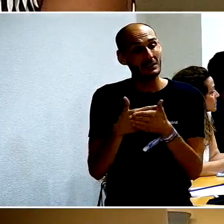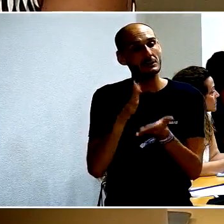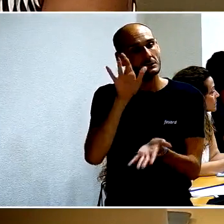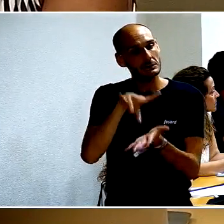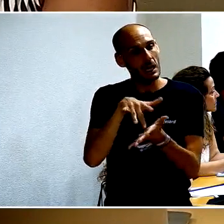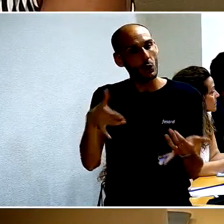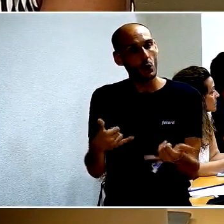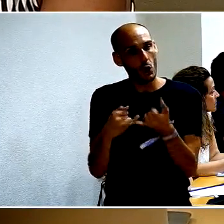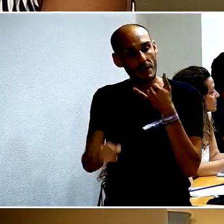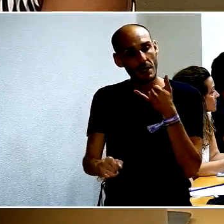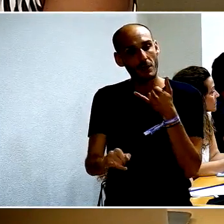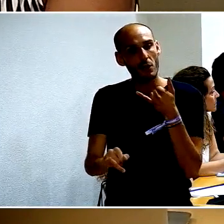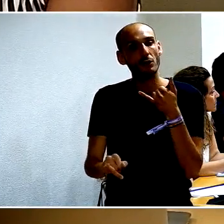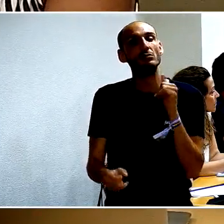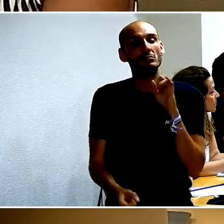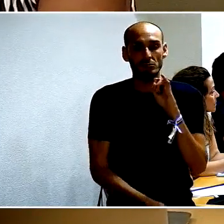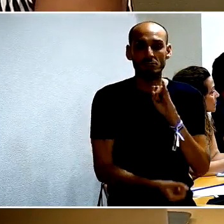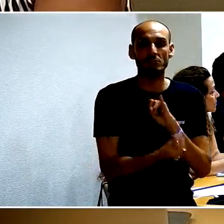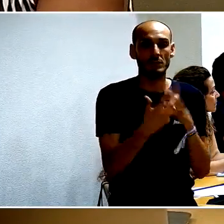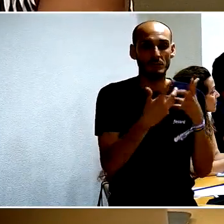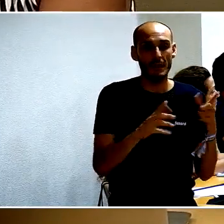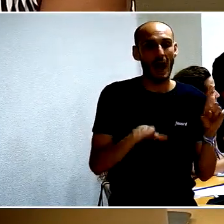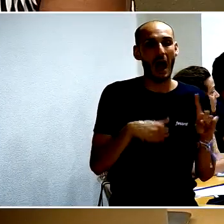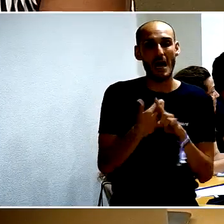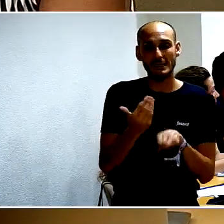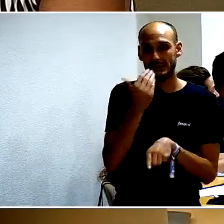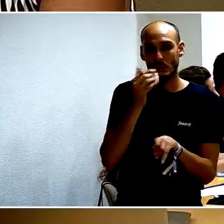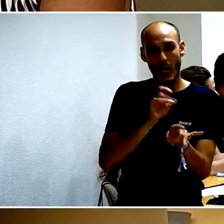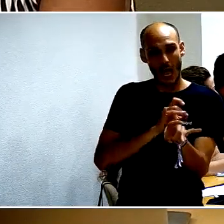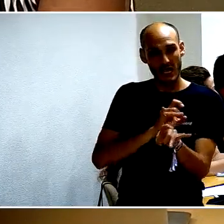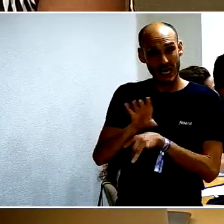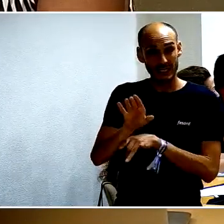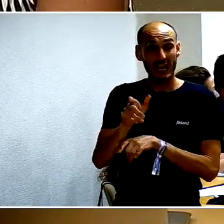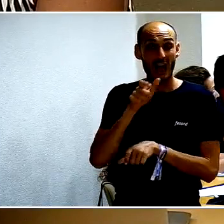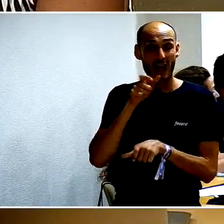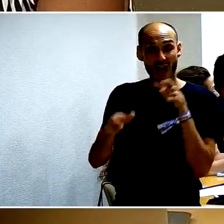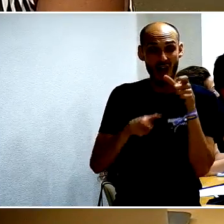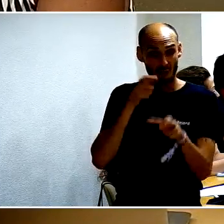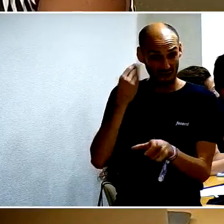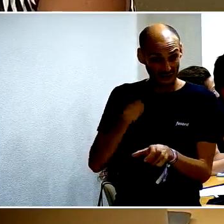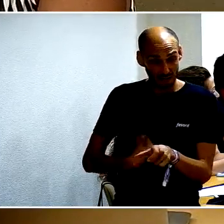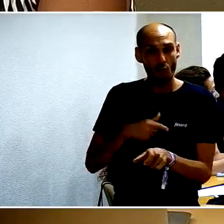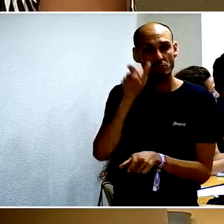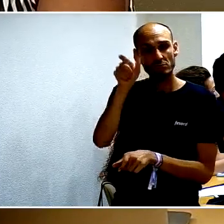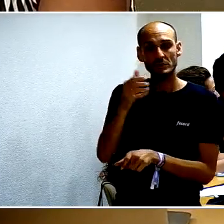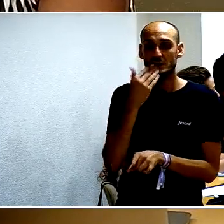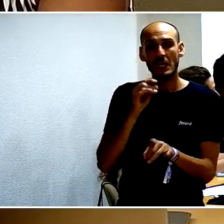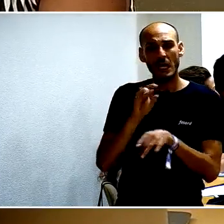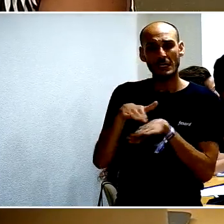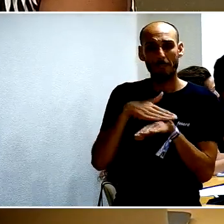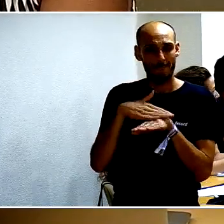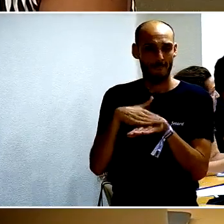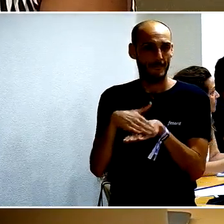un post i va enviar una carta al senyor Lluís Salom, al que se varen referir i ses qualificatius, demanant